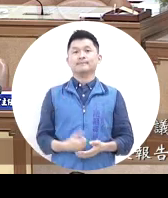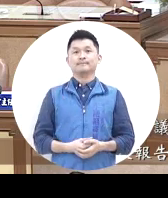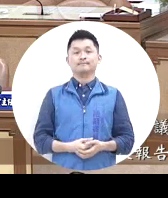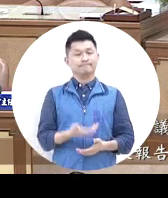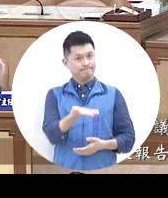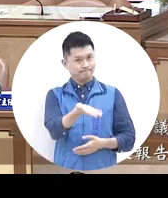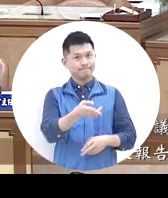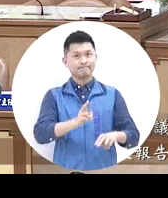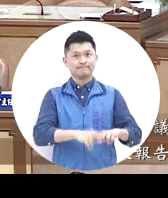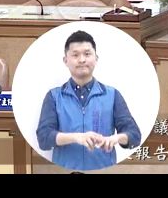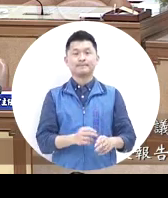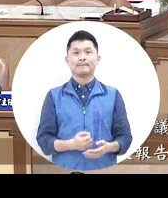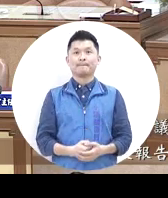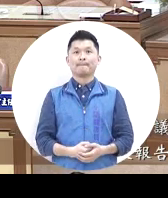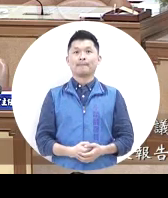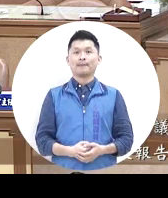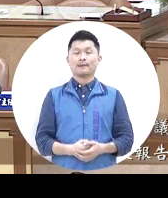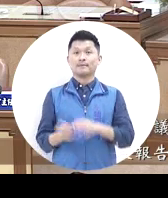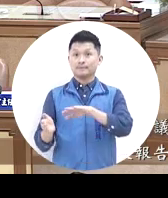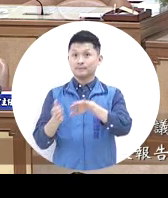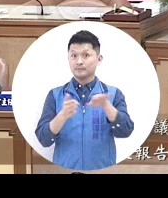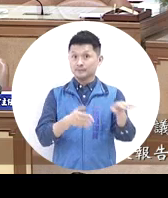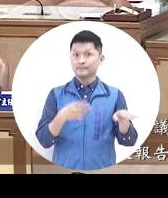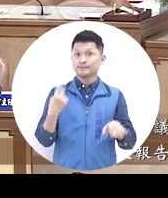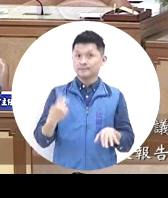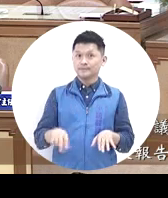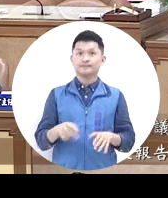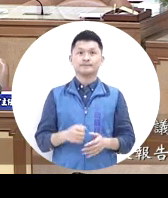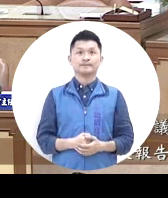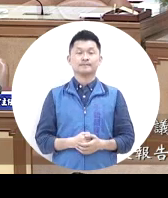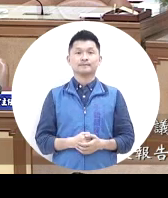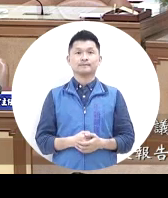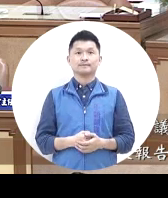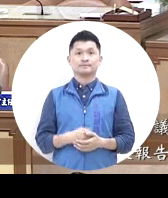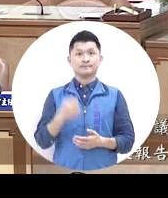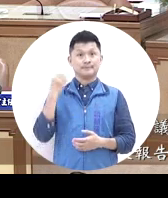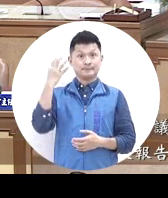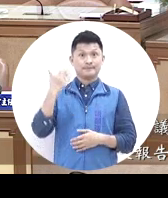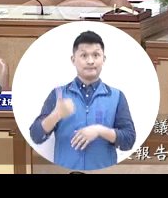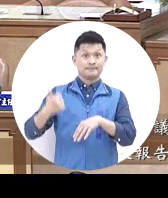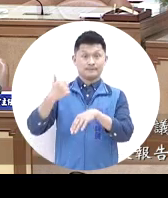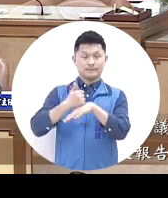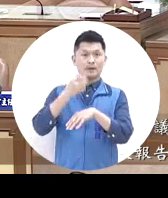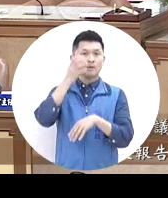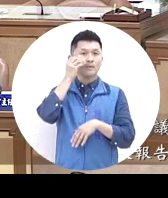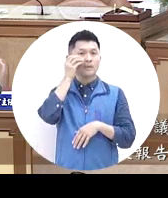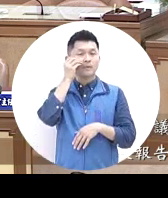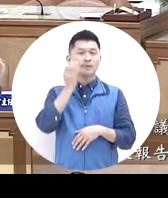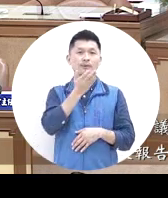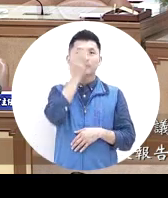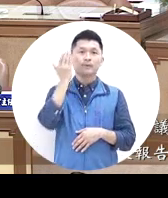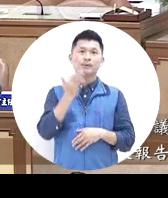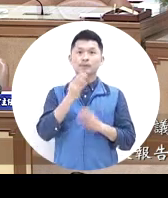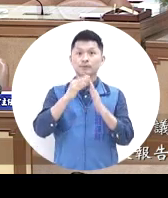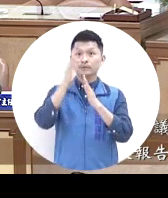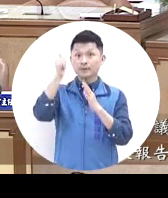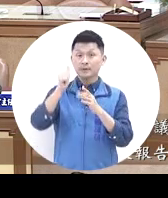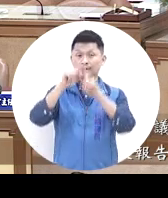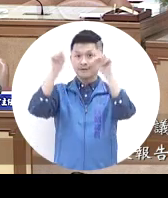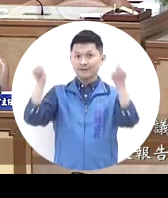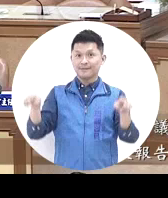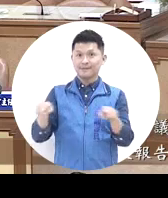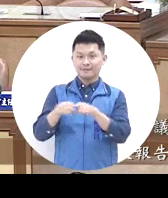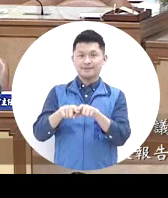坐。另外，我们还有一个新任的观光旅游局的局长张爱